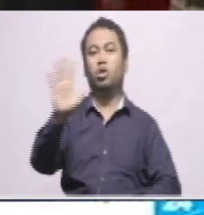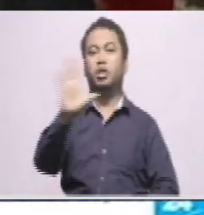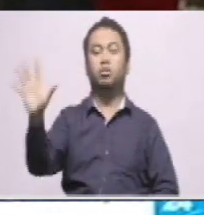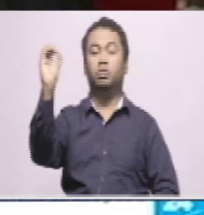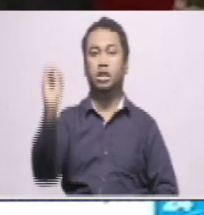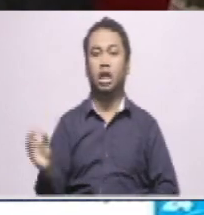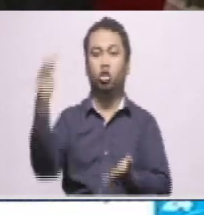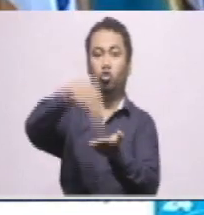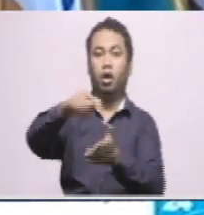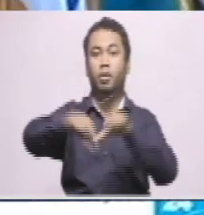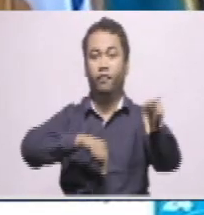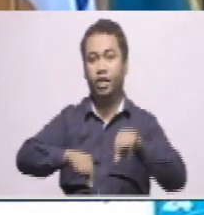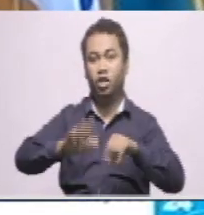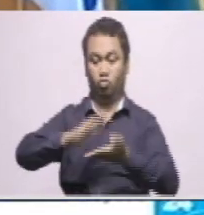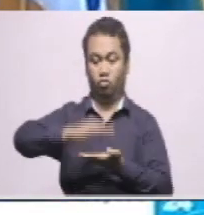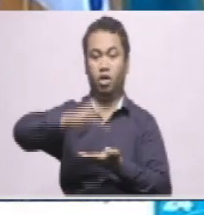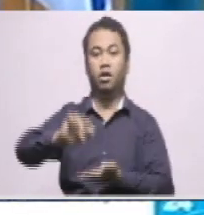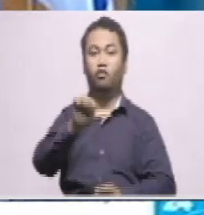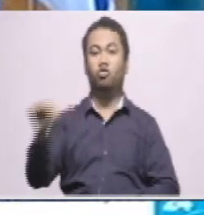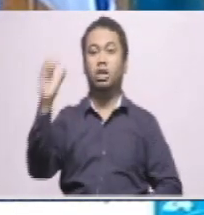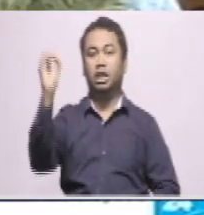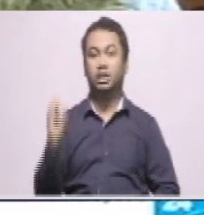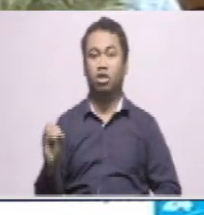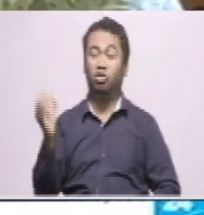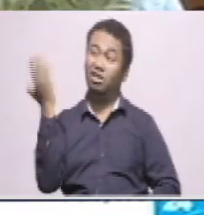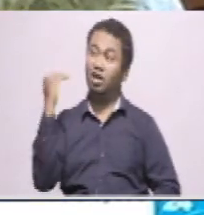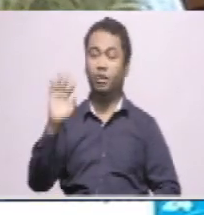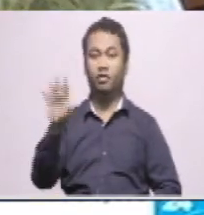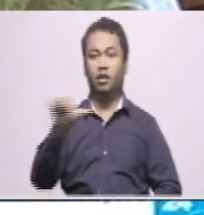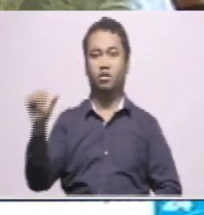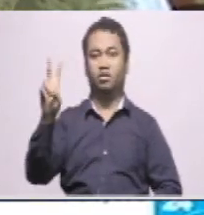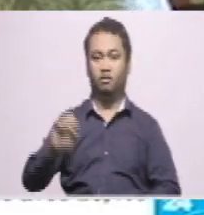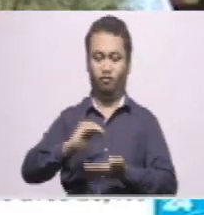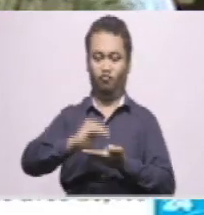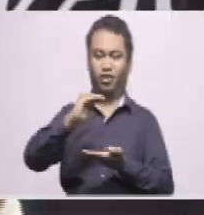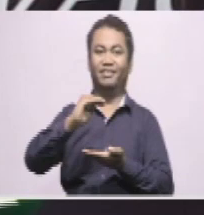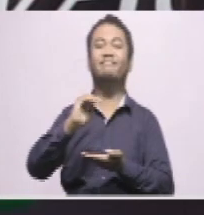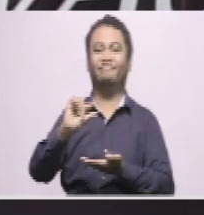mpifidy, izany hoe niakatra 100% ny tamin'ny taona 1700.